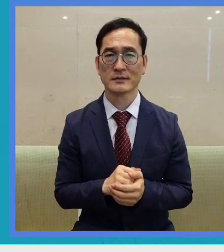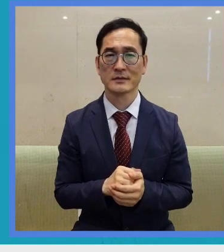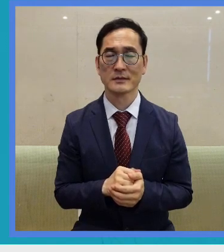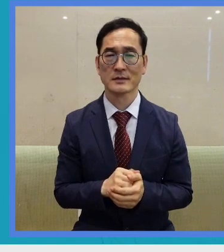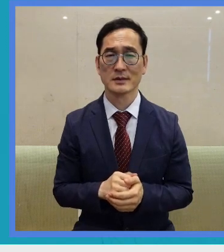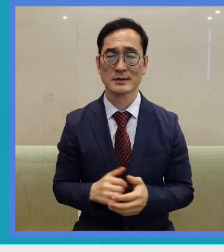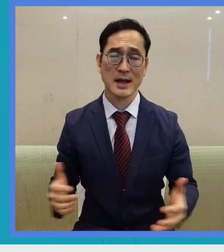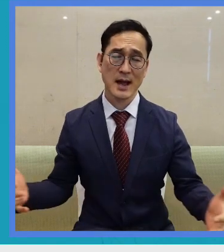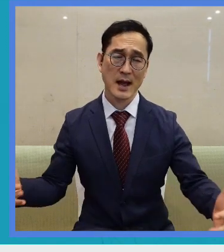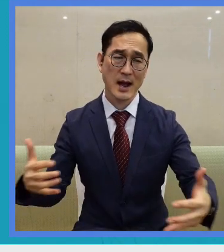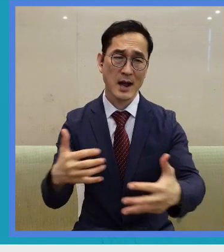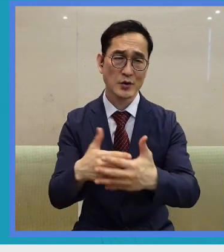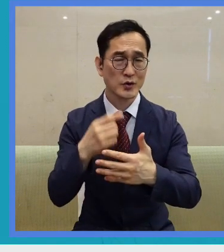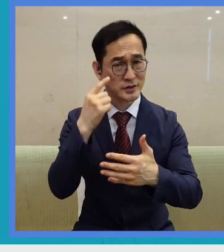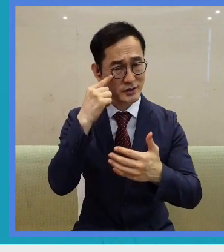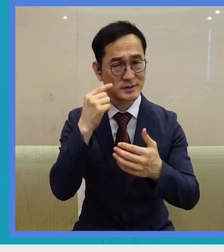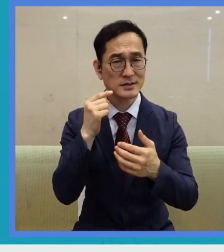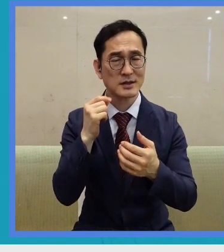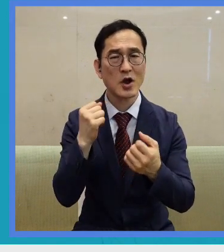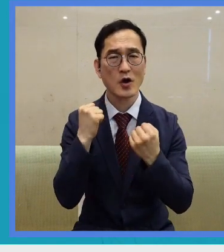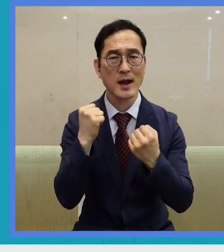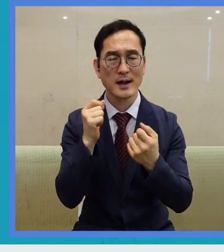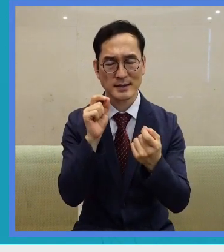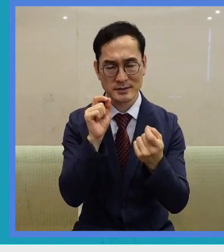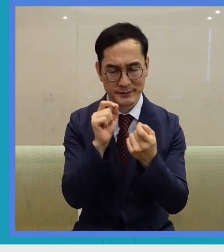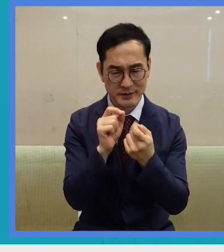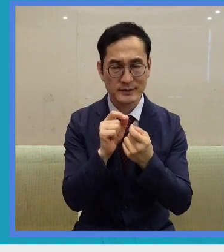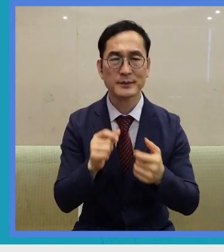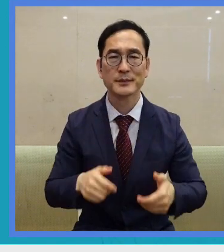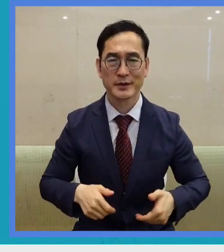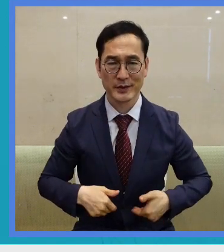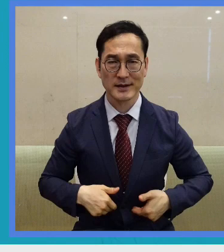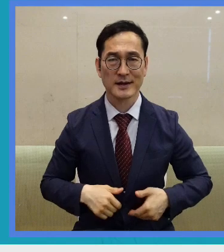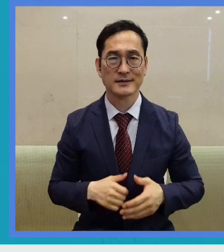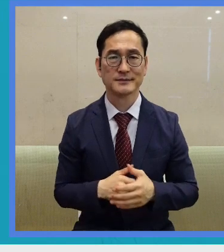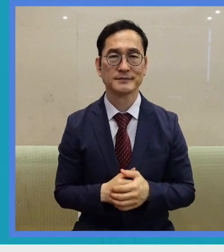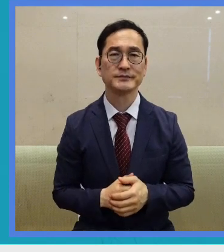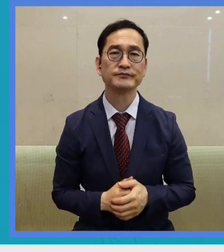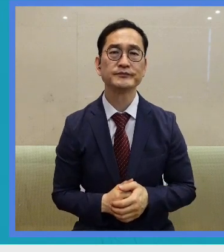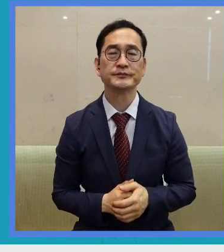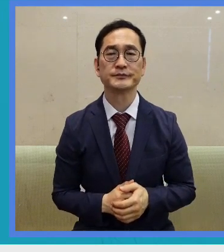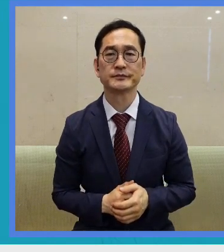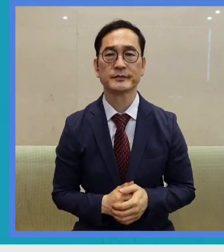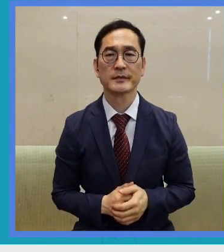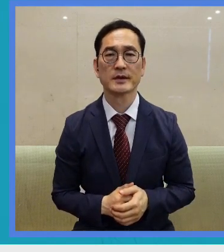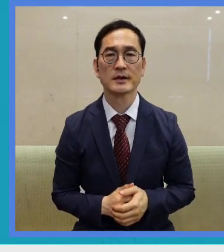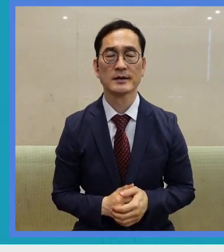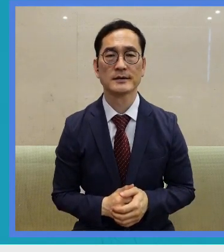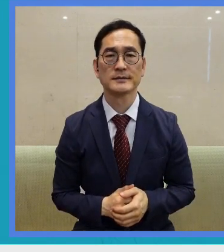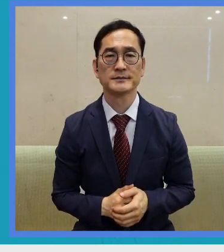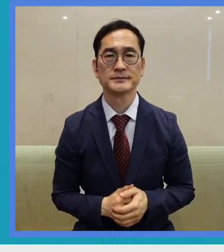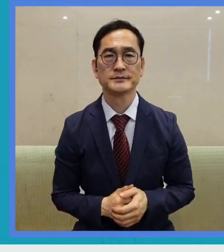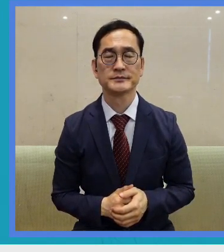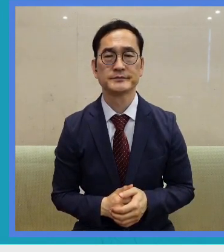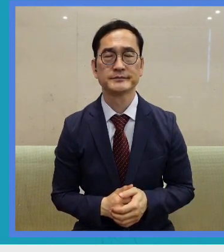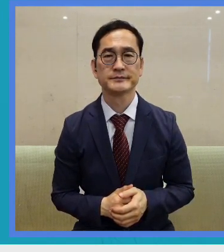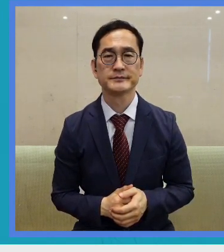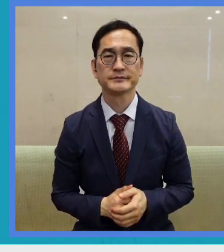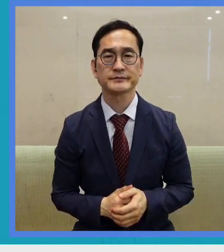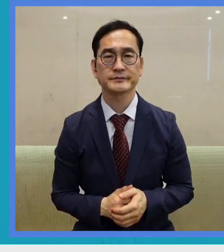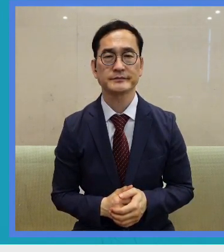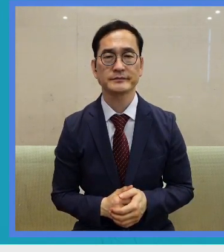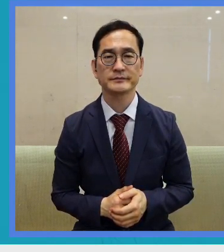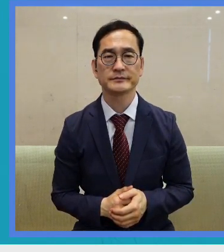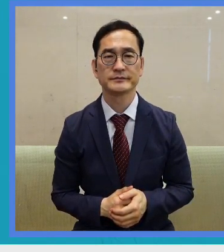개입이 필요하다라고 생각을 합니다. 네, 그래서 여기까지 발표를 마치도록 하겠고, 저희 지금 계속